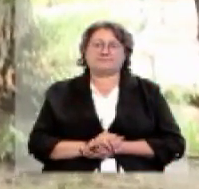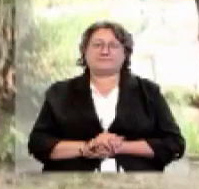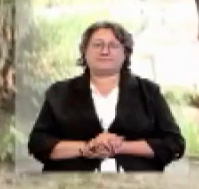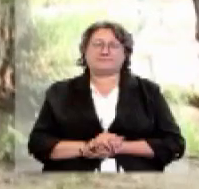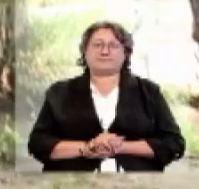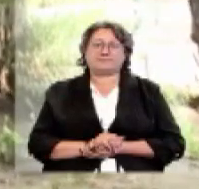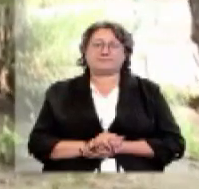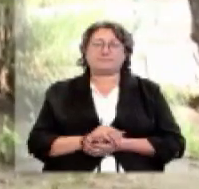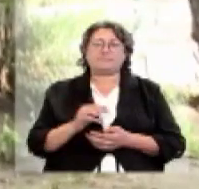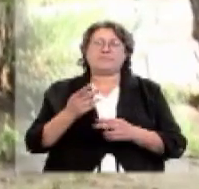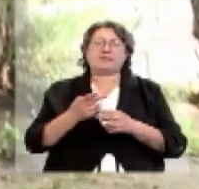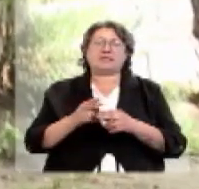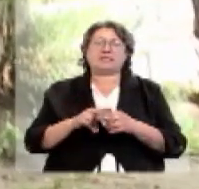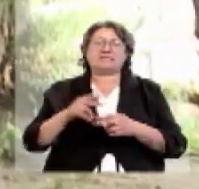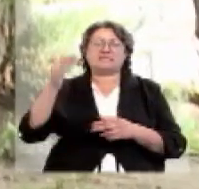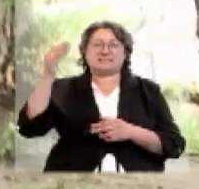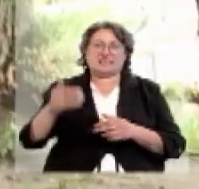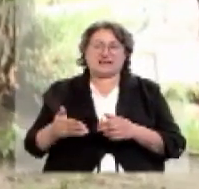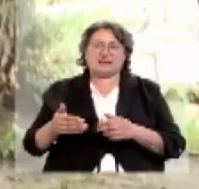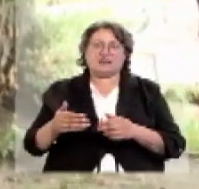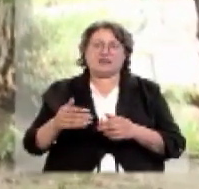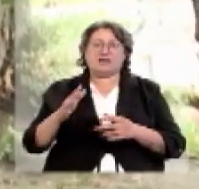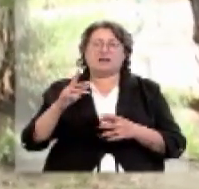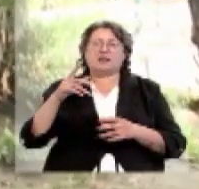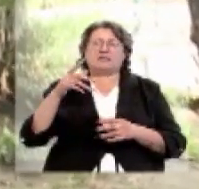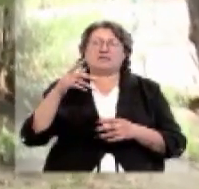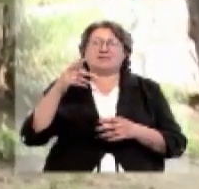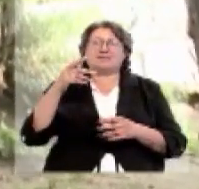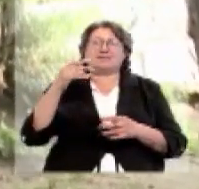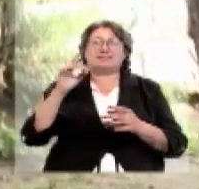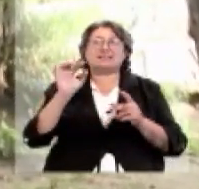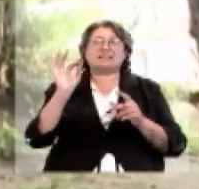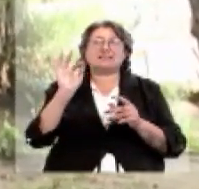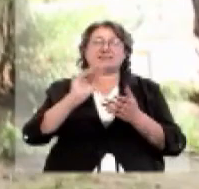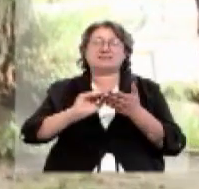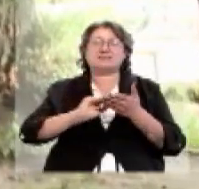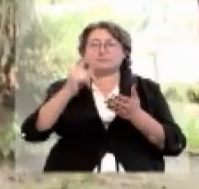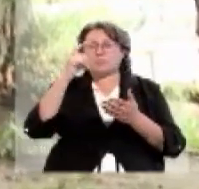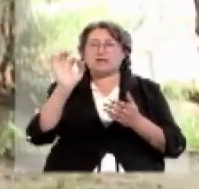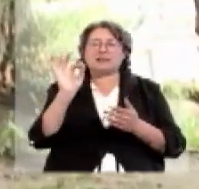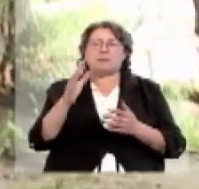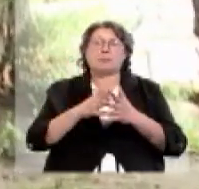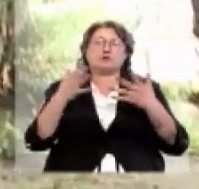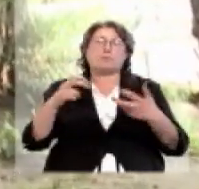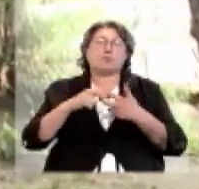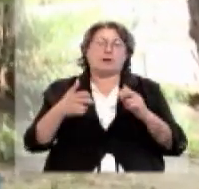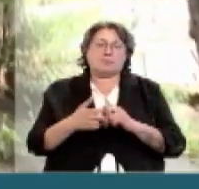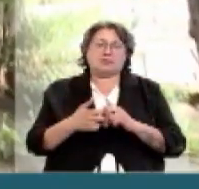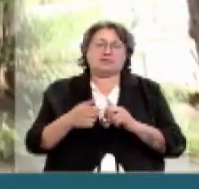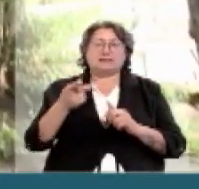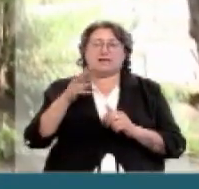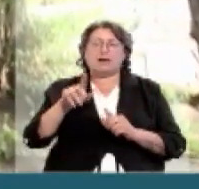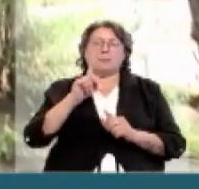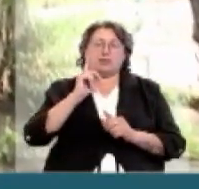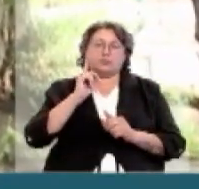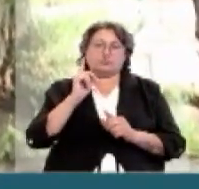Мұнайдың қабырғасындағы бұл жазу кішкентай балалардың немесе еріккендердің шатпағы емес, бұл қауіпті есірткінің мекенжайы. Сондықтан бірге